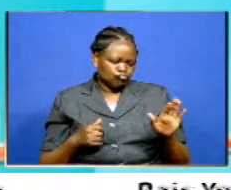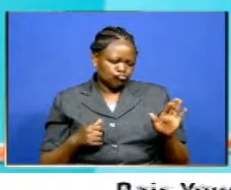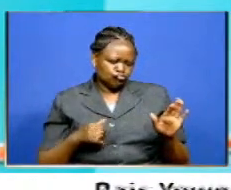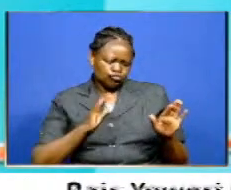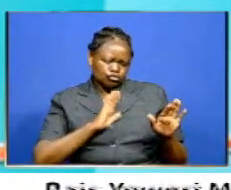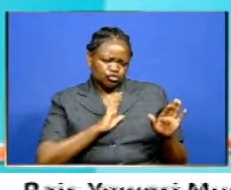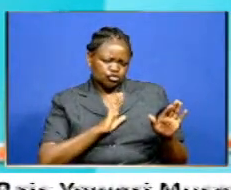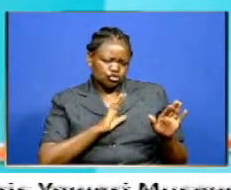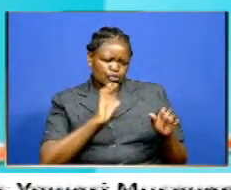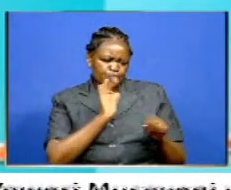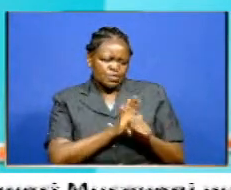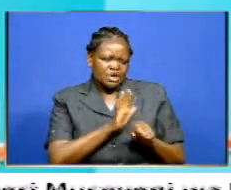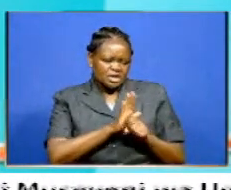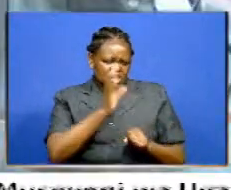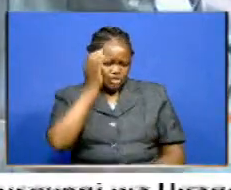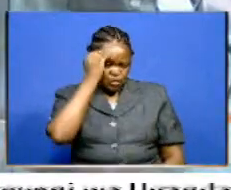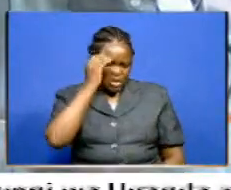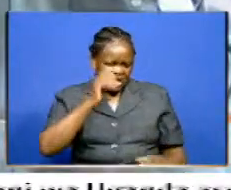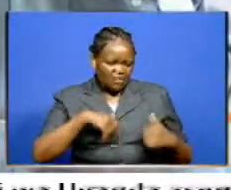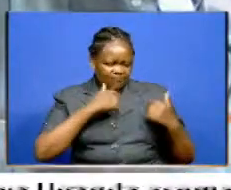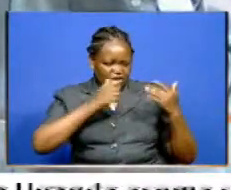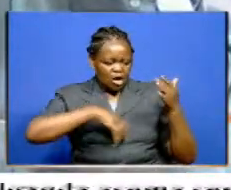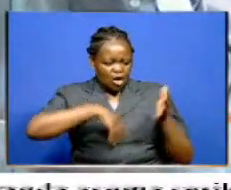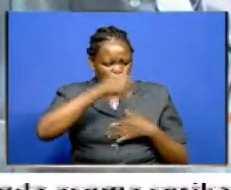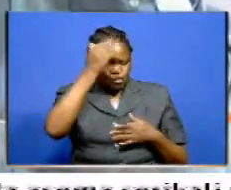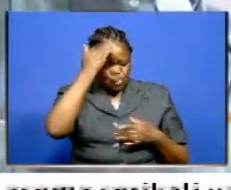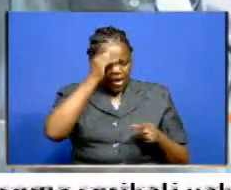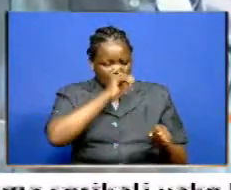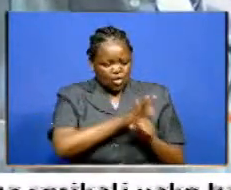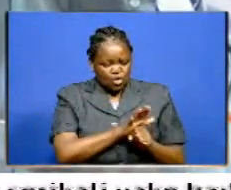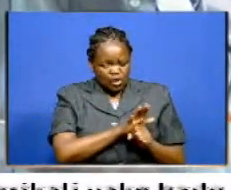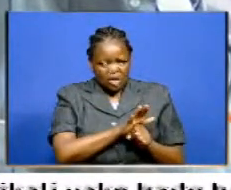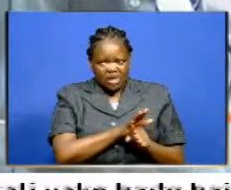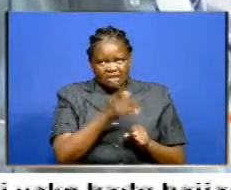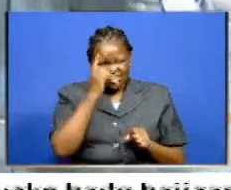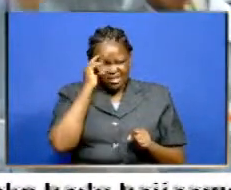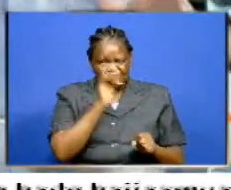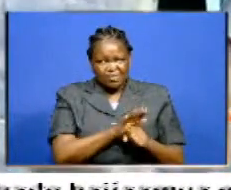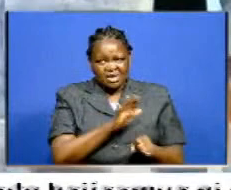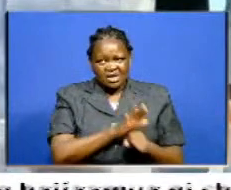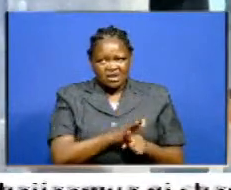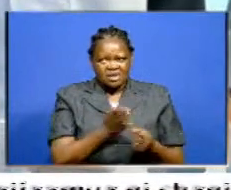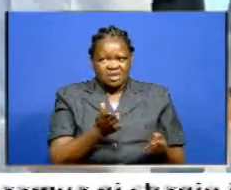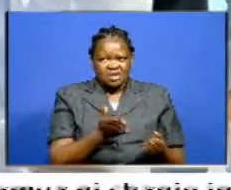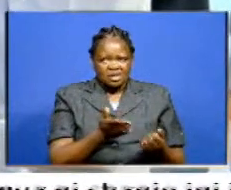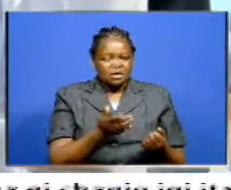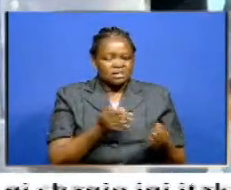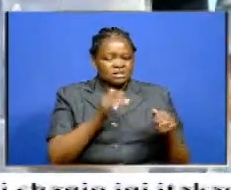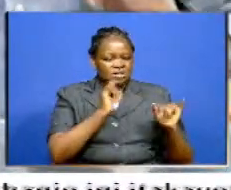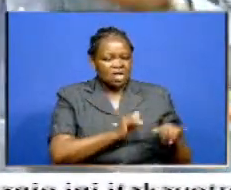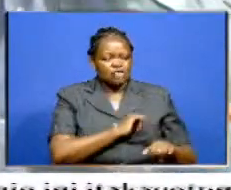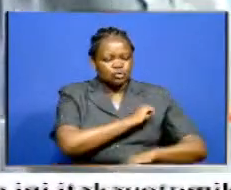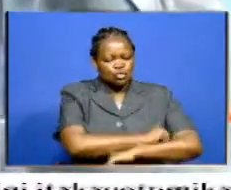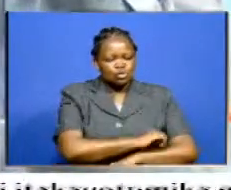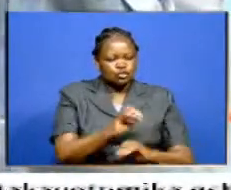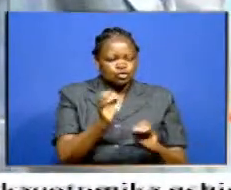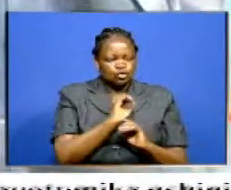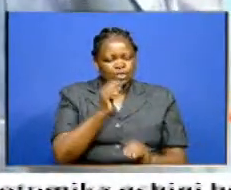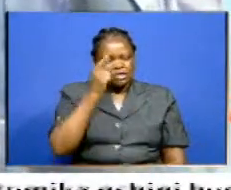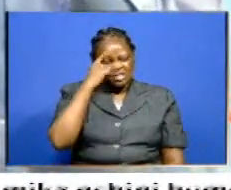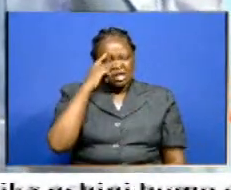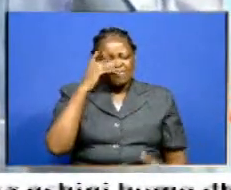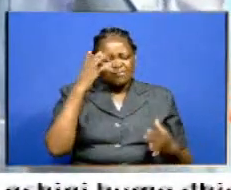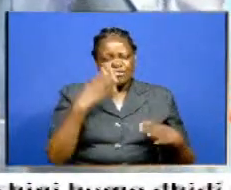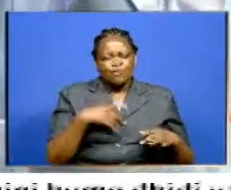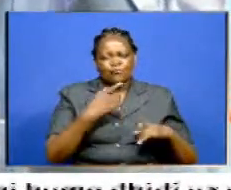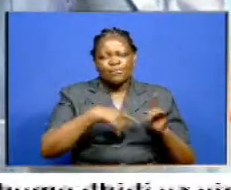kwamba wanafunzi wengi wanaishi nje sababu ya hii corona. Nashuku wengi hawajapewa accommodation kama zamani. Sasa tuchukulie hawa wanafunzi wa